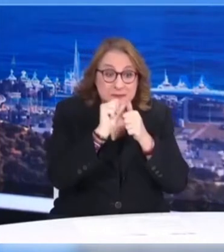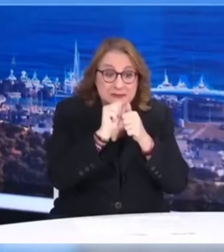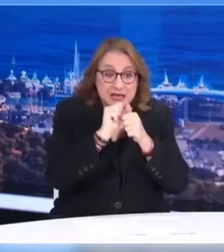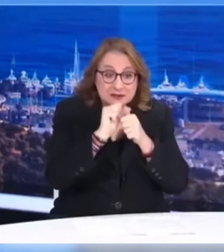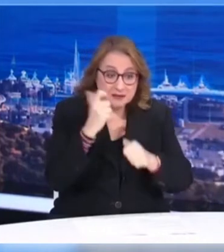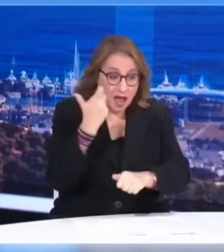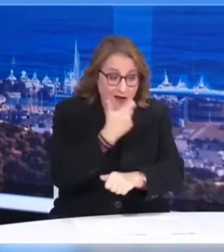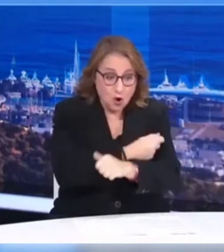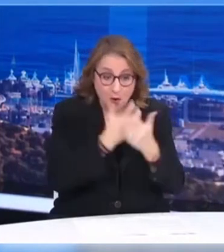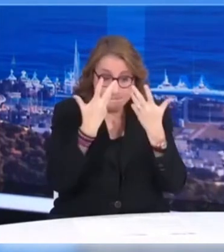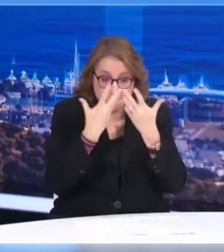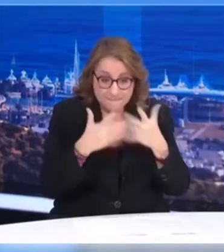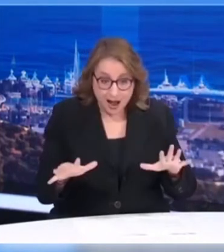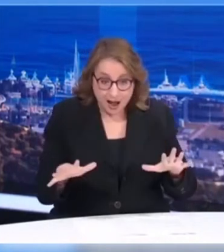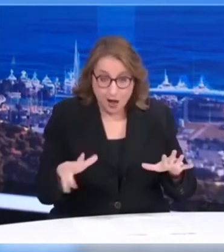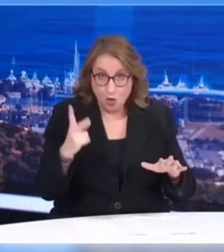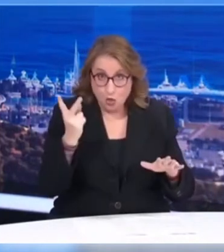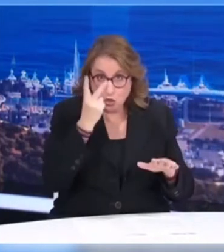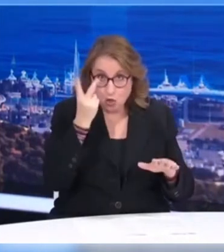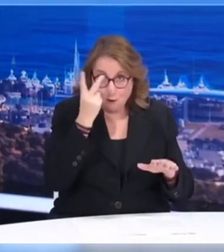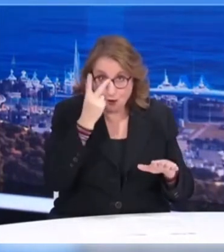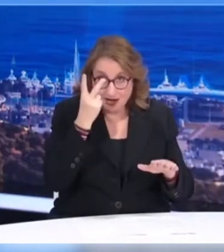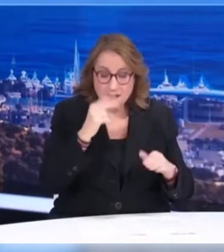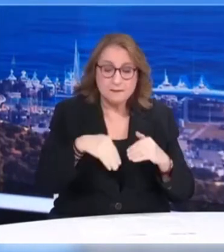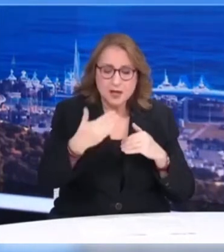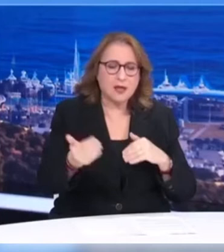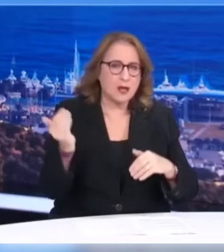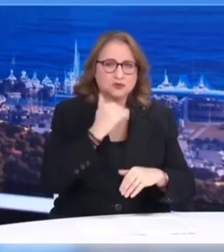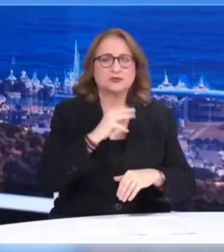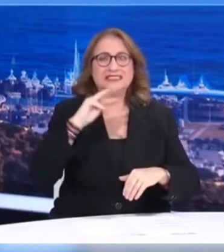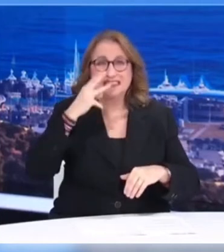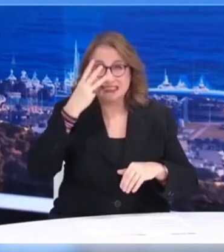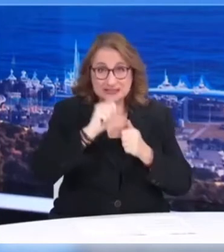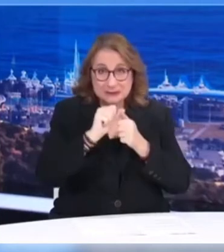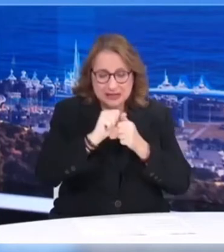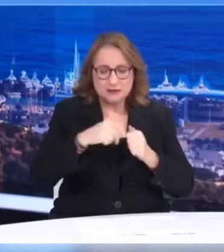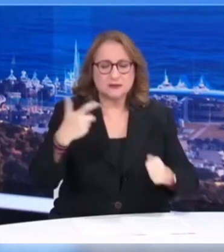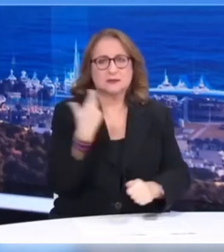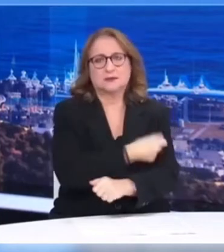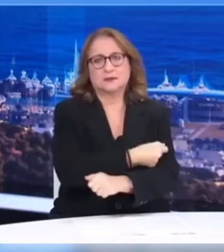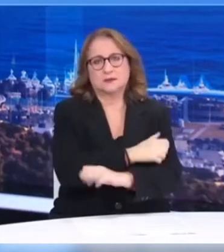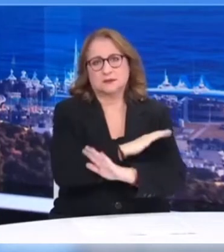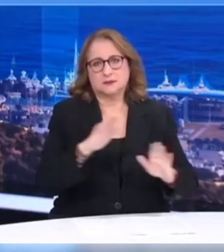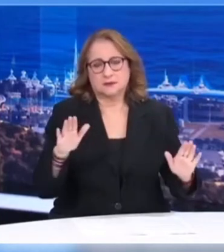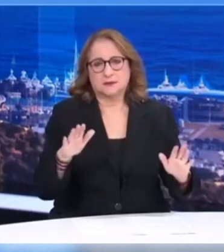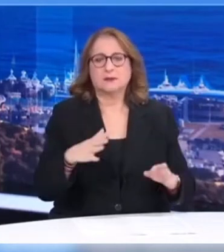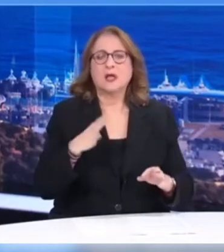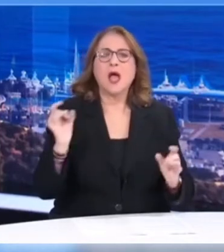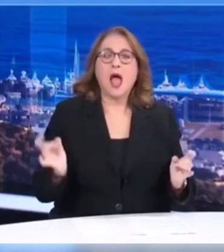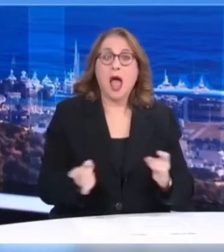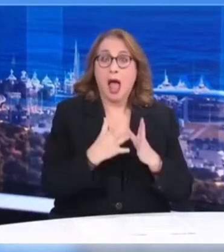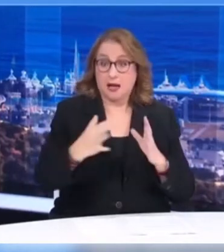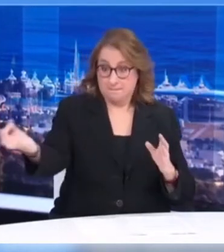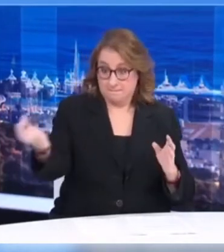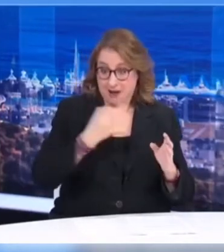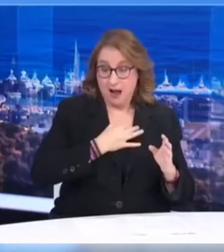του εμβολιασμού τους με 2 δόσεις. Σε περίπτωση προηγηθήσας νόσου COVID-19, ο εμβολιασμός